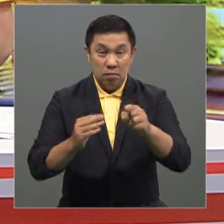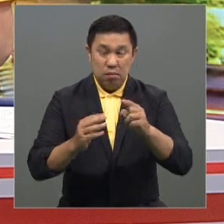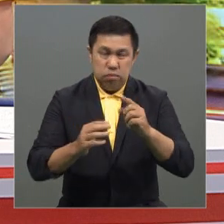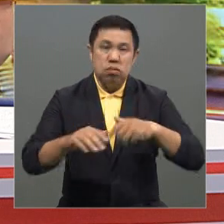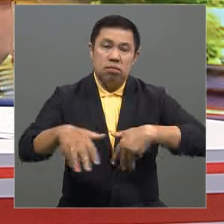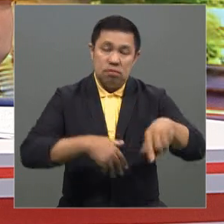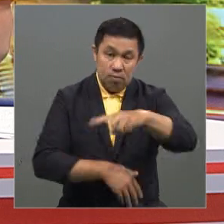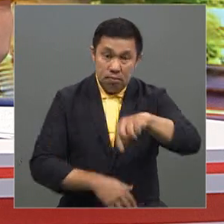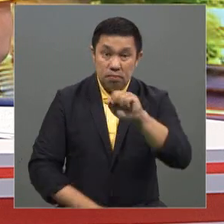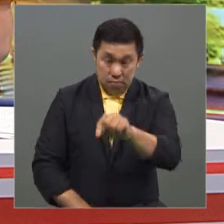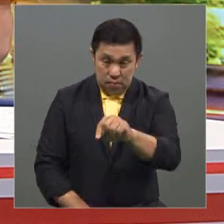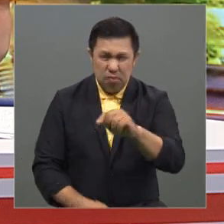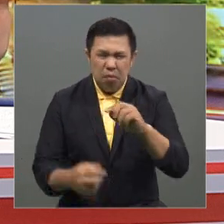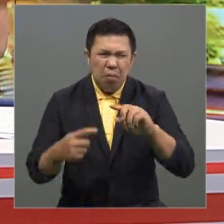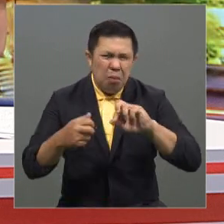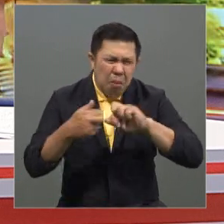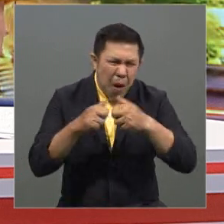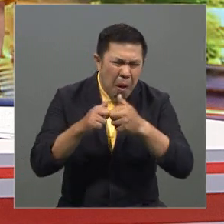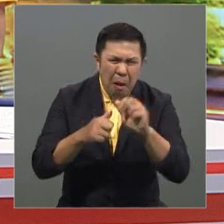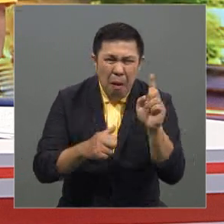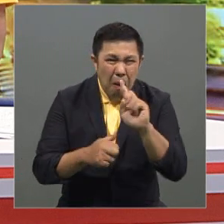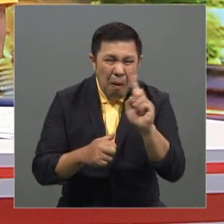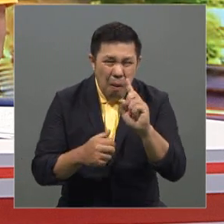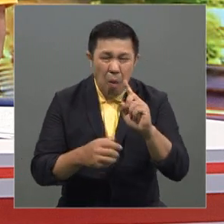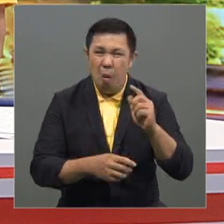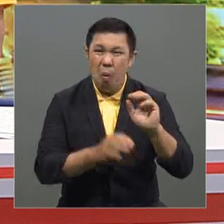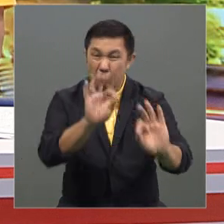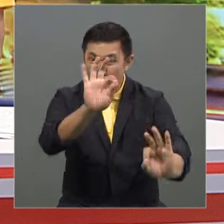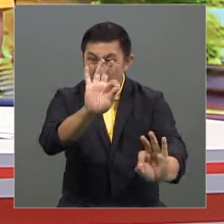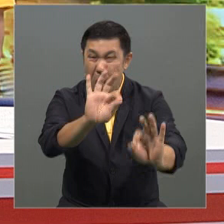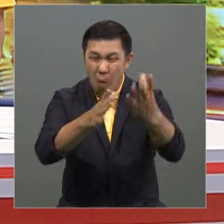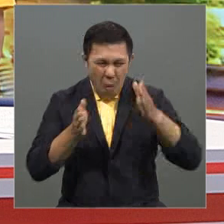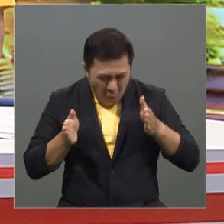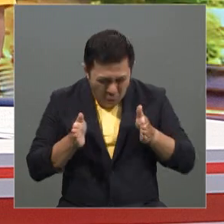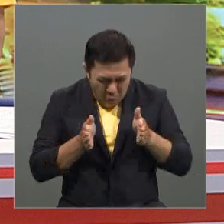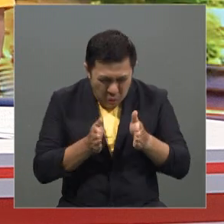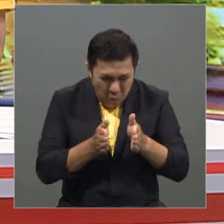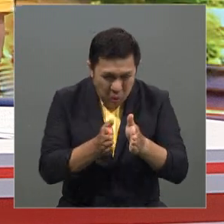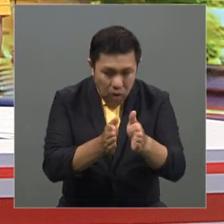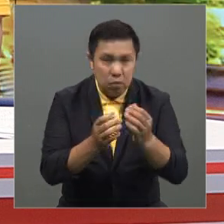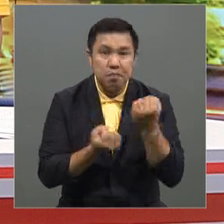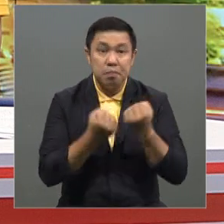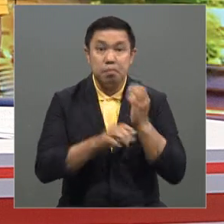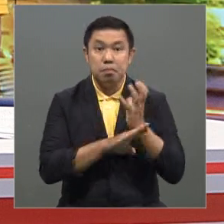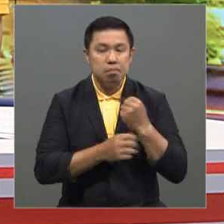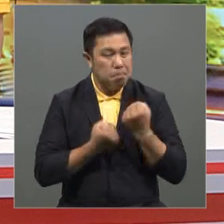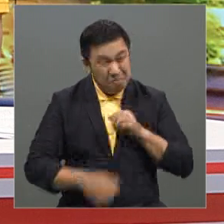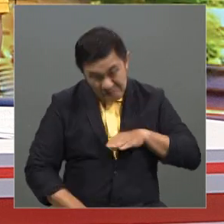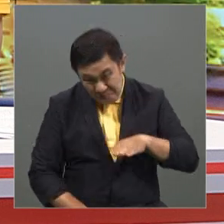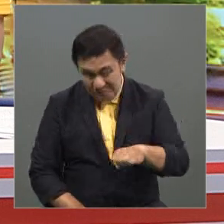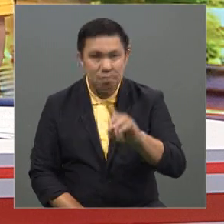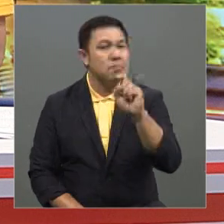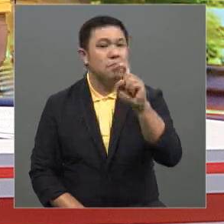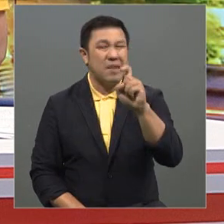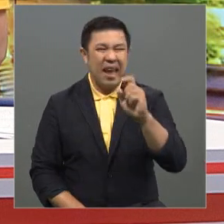งนั้นข้อจำกัดอย่างหนึ่งเวลาที่เกิดเหตุเพลิงไหม้ก็คือว่าพอทางมันแคบแบบนี้รถดับเพลิงไม่สามารถเข้าไปได้